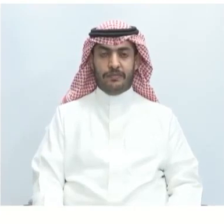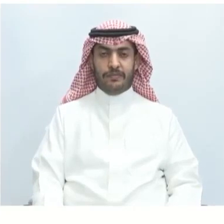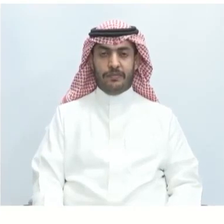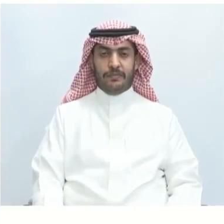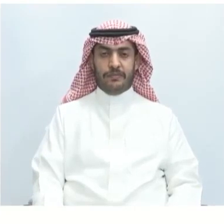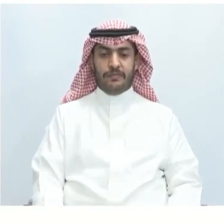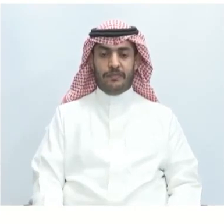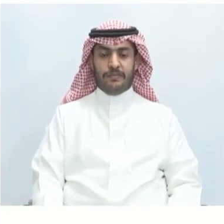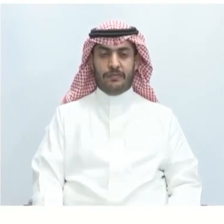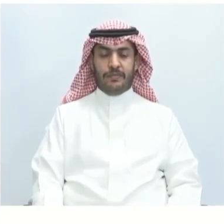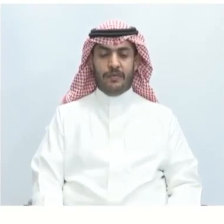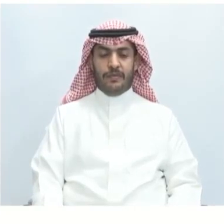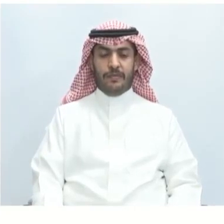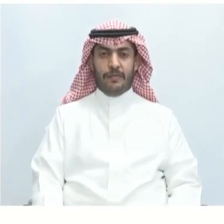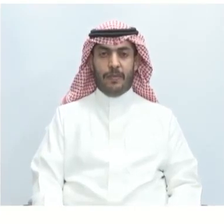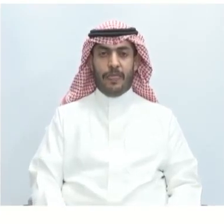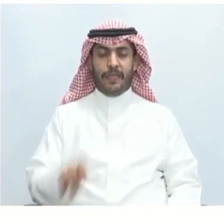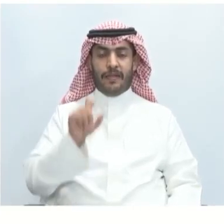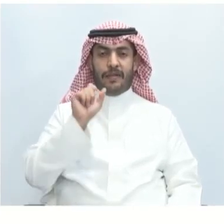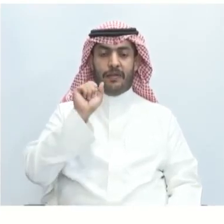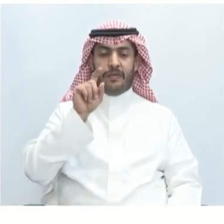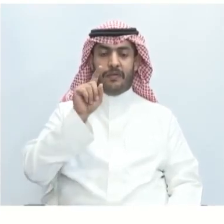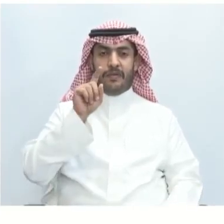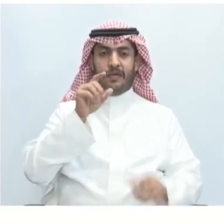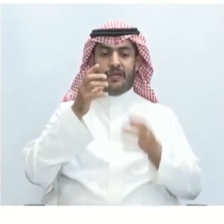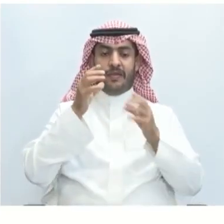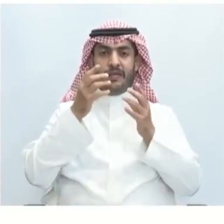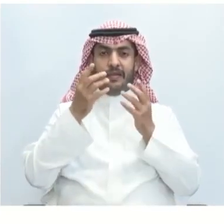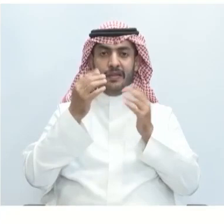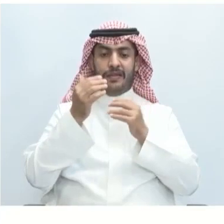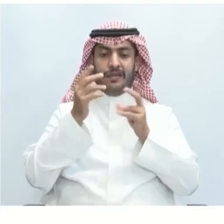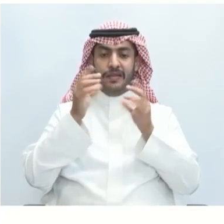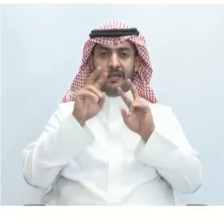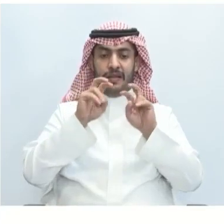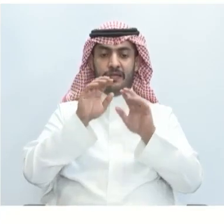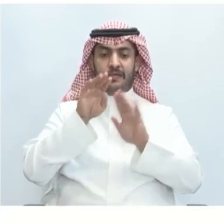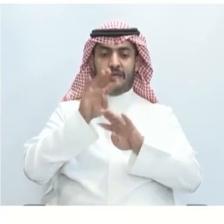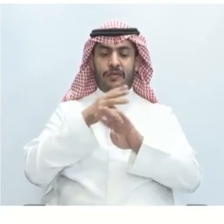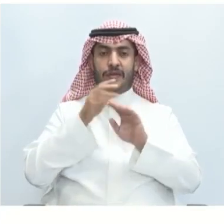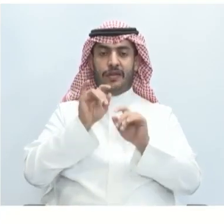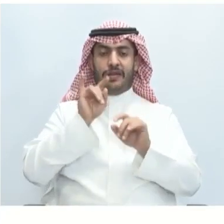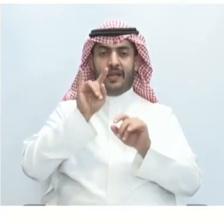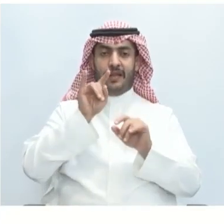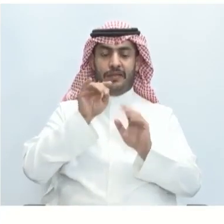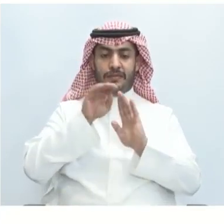الارباح اذا اهدافنا هو اولا نتعرف على المشروع بعد ذلك ننطلق في اعداد جدول